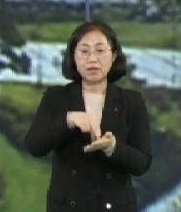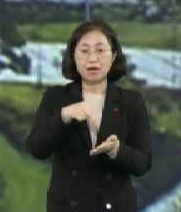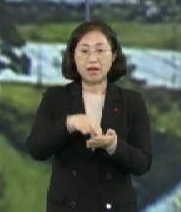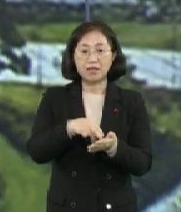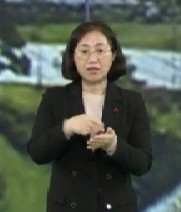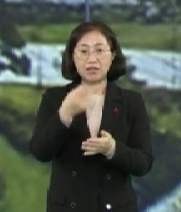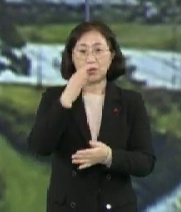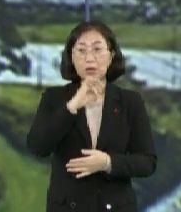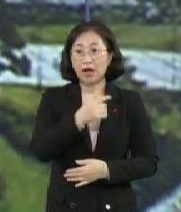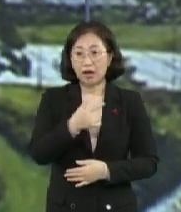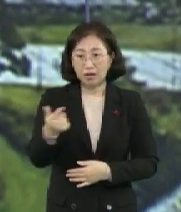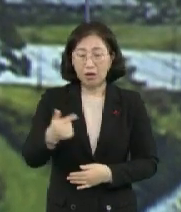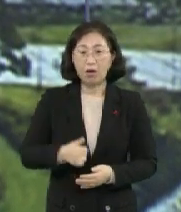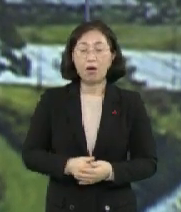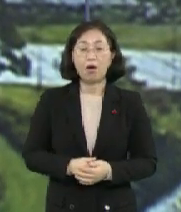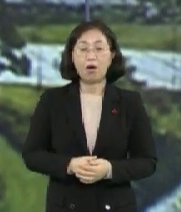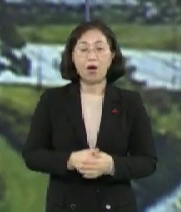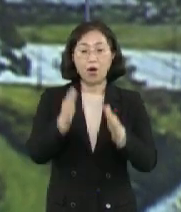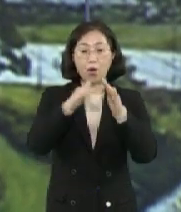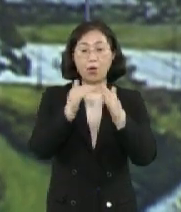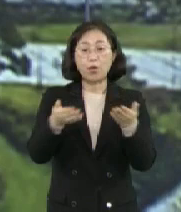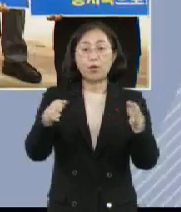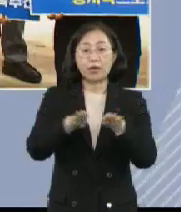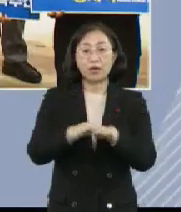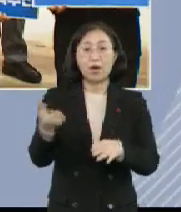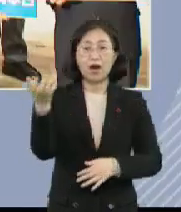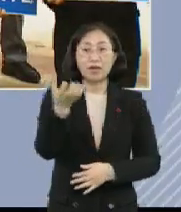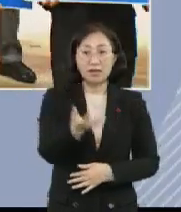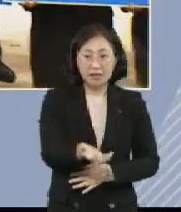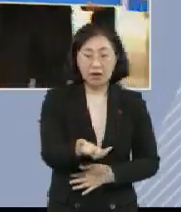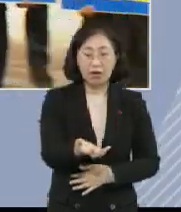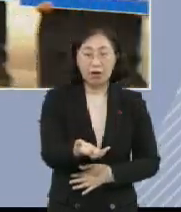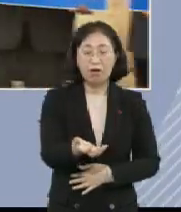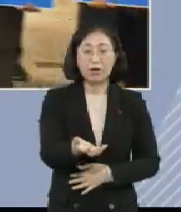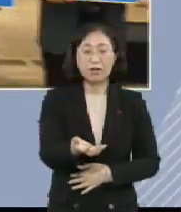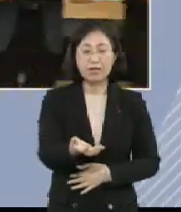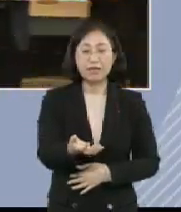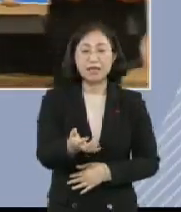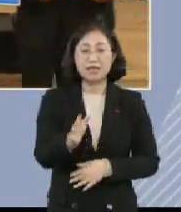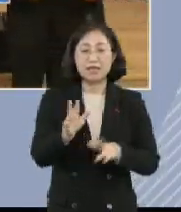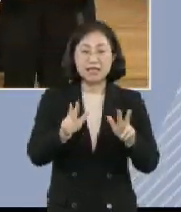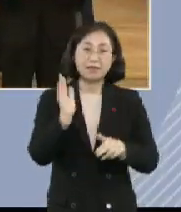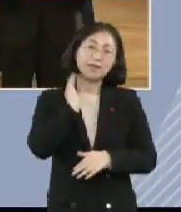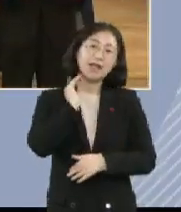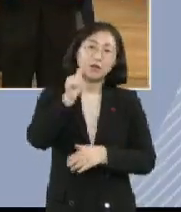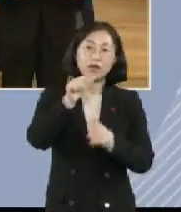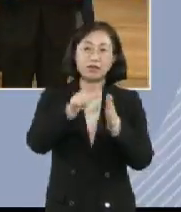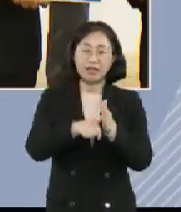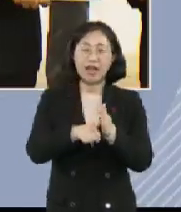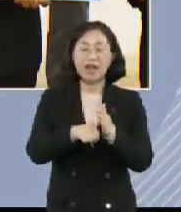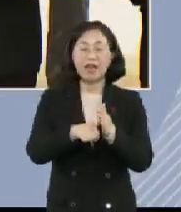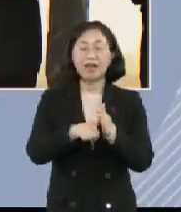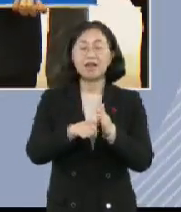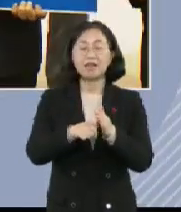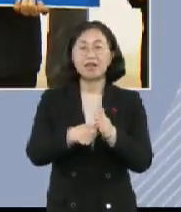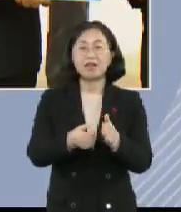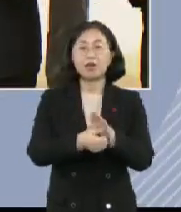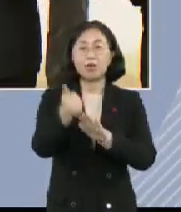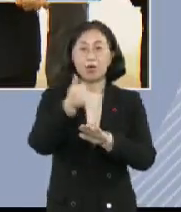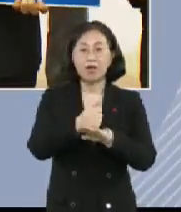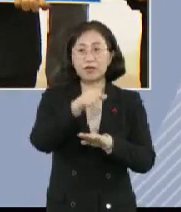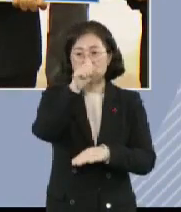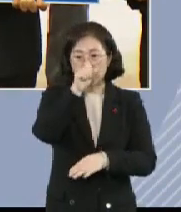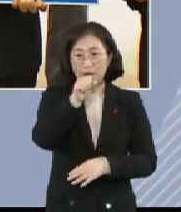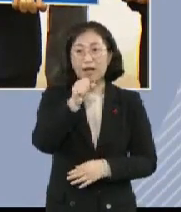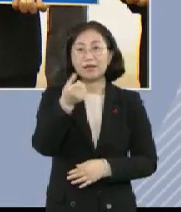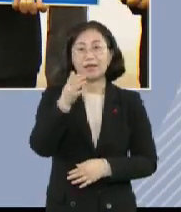얻어서 생각하는데 이제 공공기관 이전이 사실 이 현 정권에서 이루어졌으면 좋겠다는 사람들이고 그걸 위해서 굉장히 촉구를